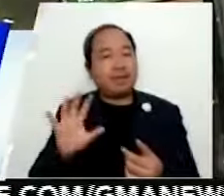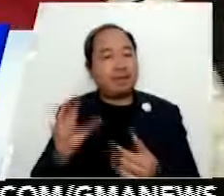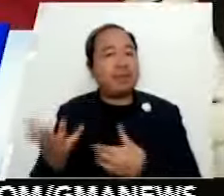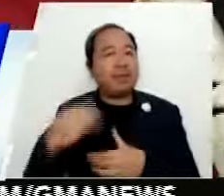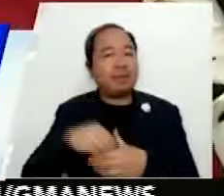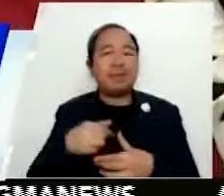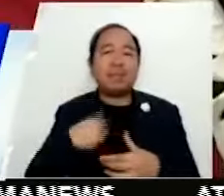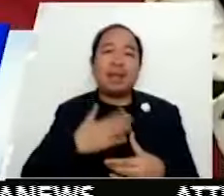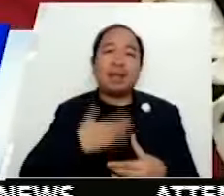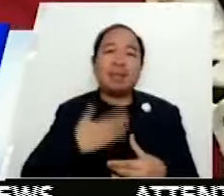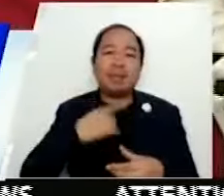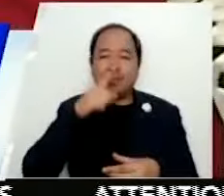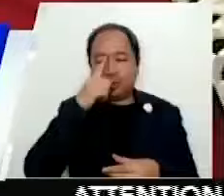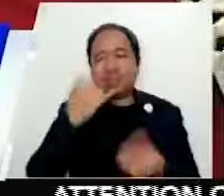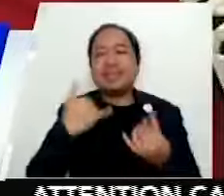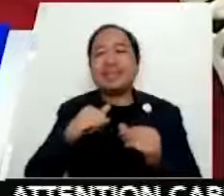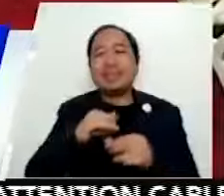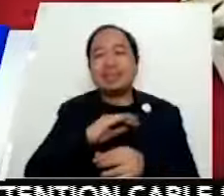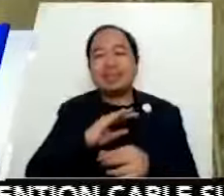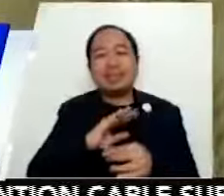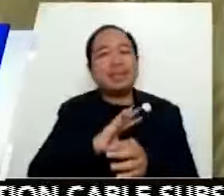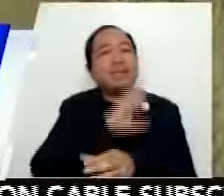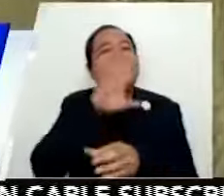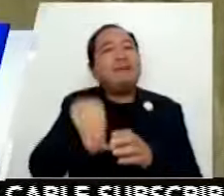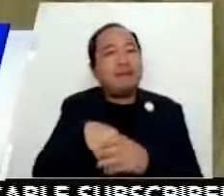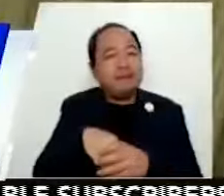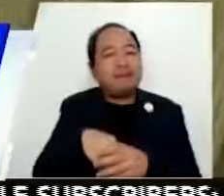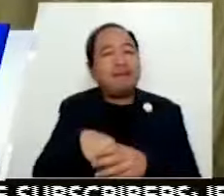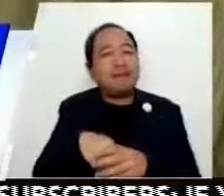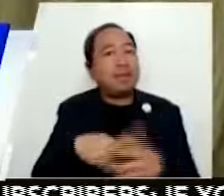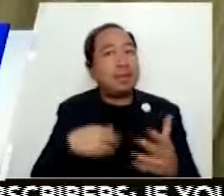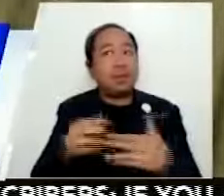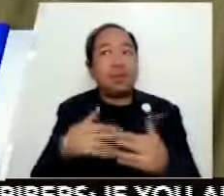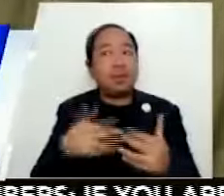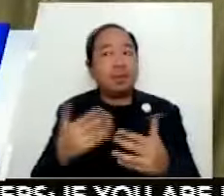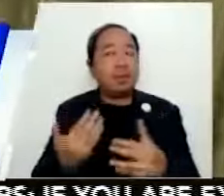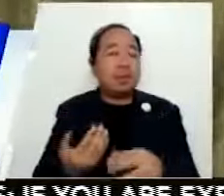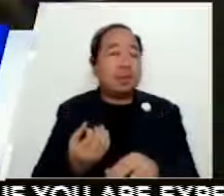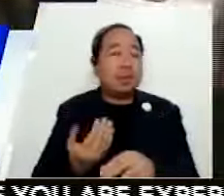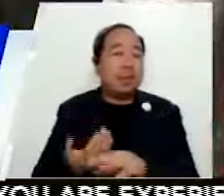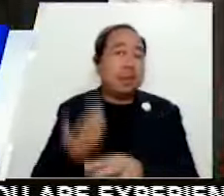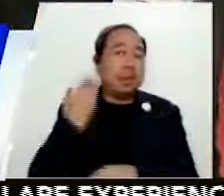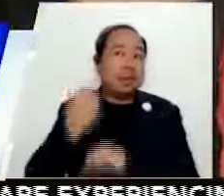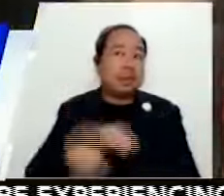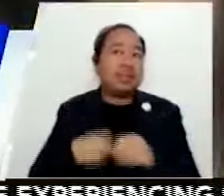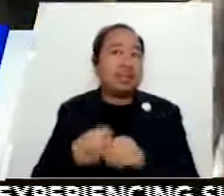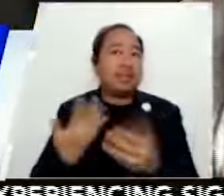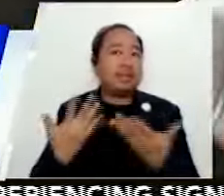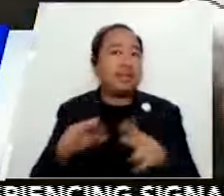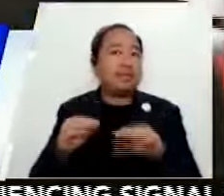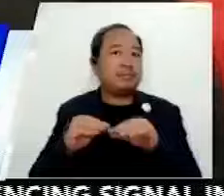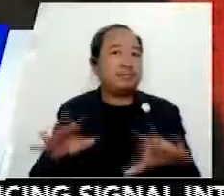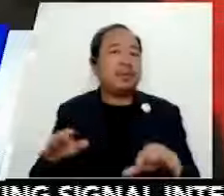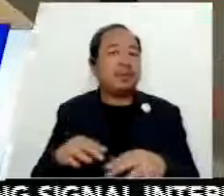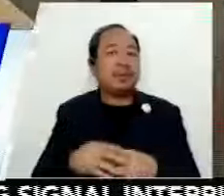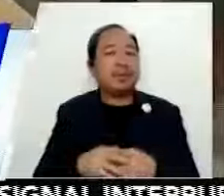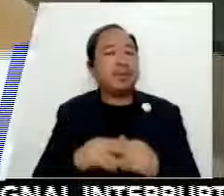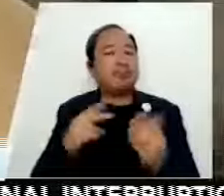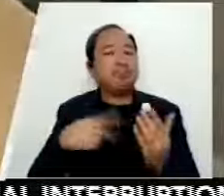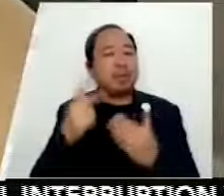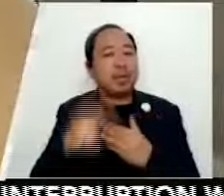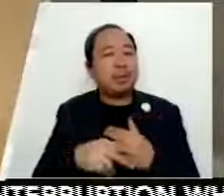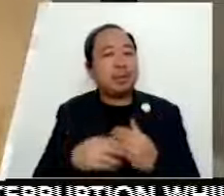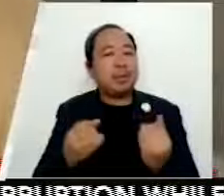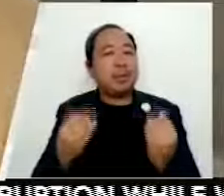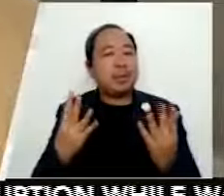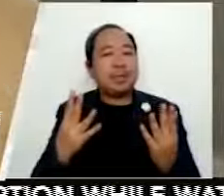parte pa rin kami kahit na last year pa siya naipalabas. Marami pong binago yung mga color grading,